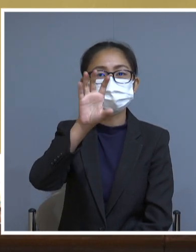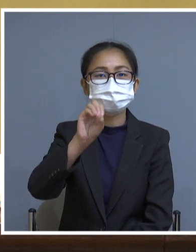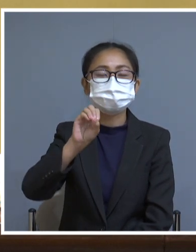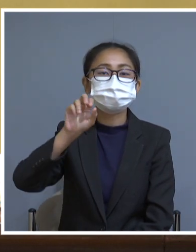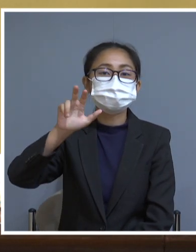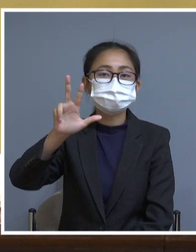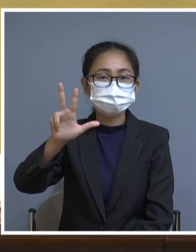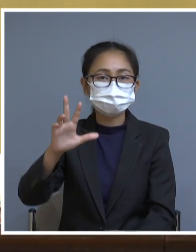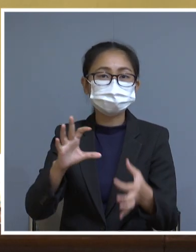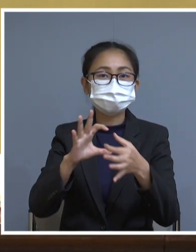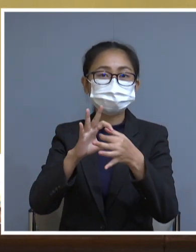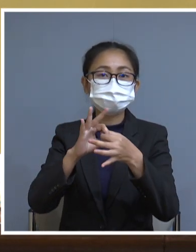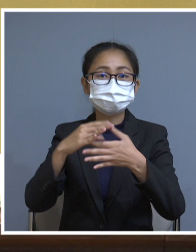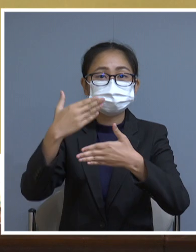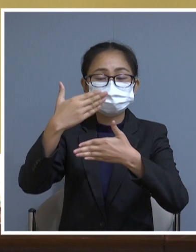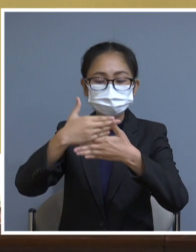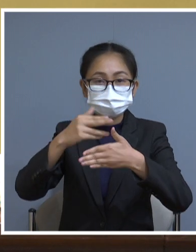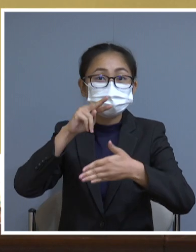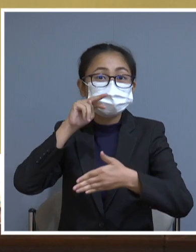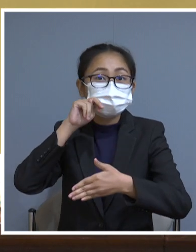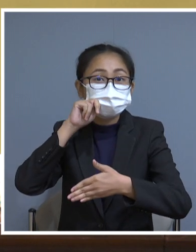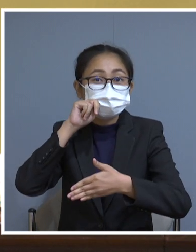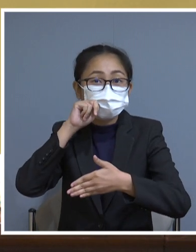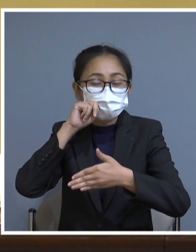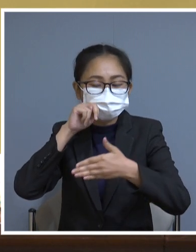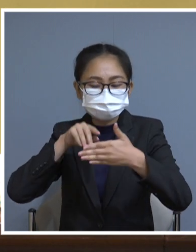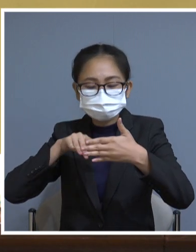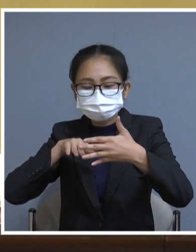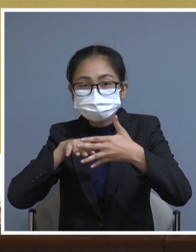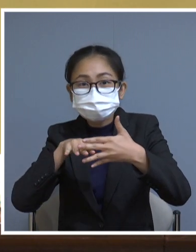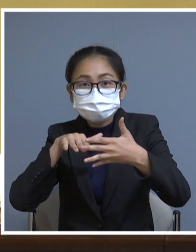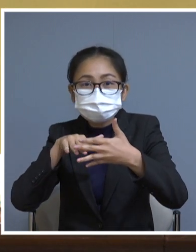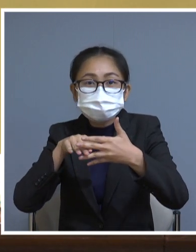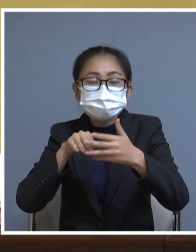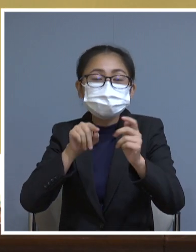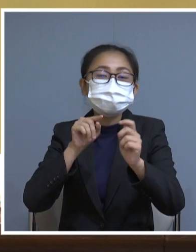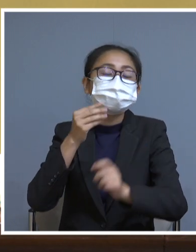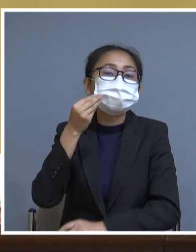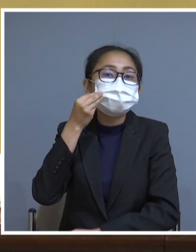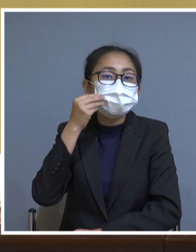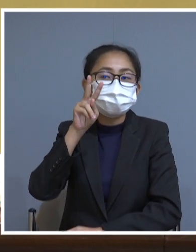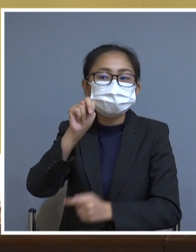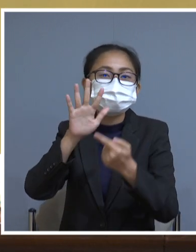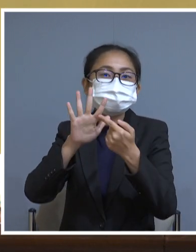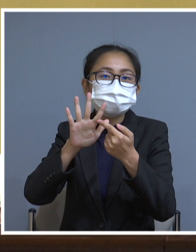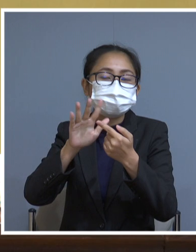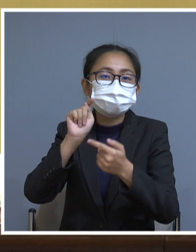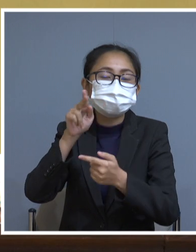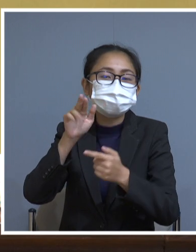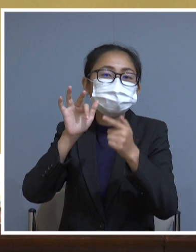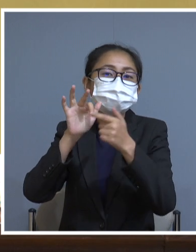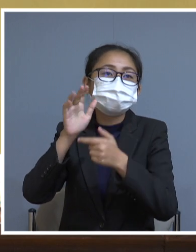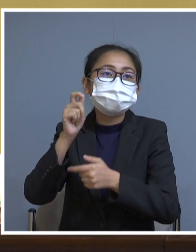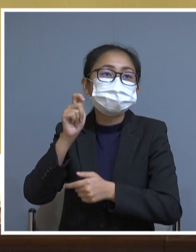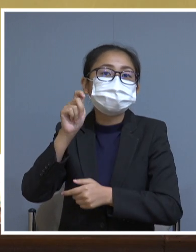เรื่องการสร้างฝายชะลอน้ำกันแม่น้ำสงครามบริเวณบ้านนาถ่อนณตำบลหนองบงเหนือ